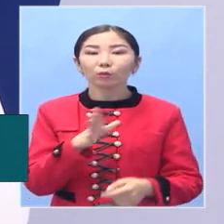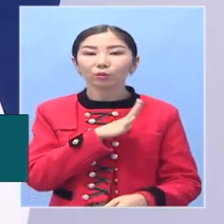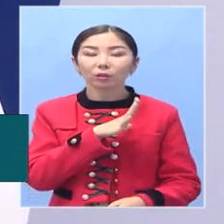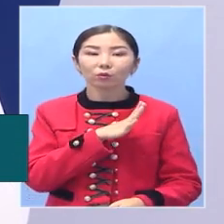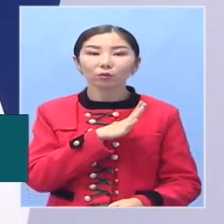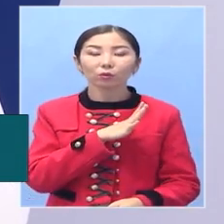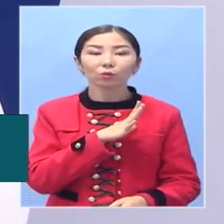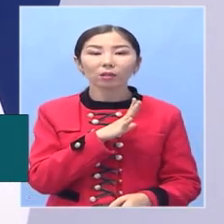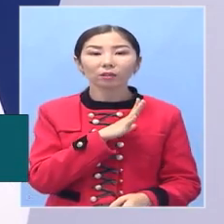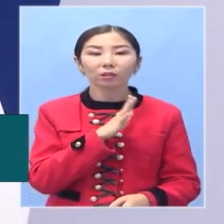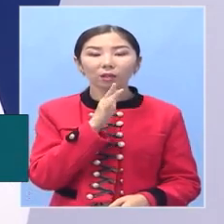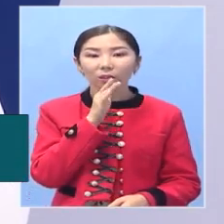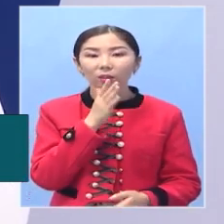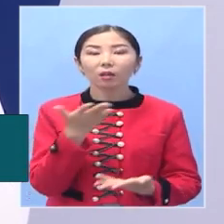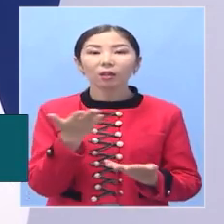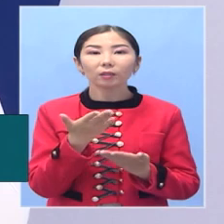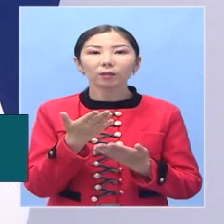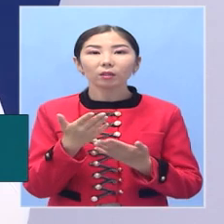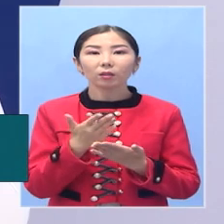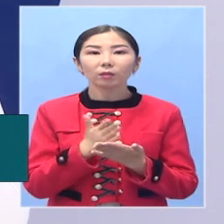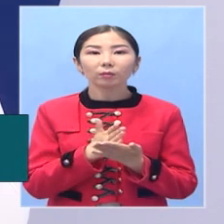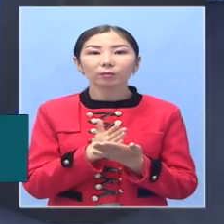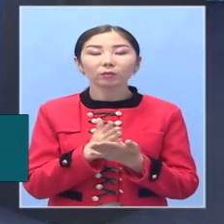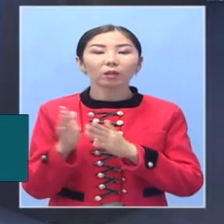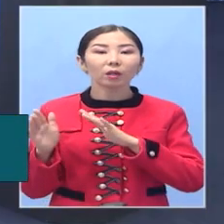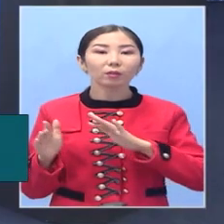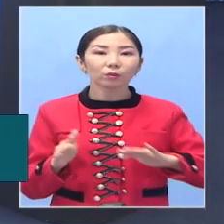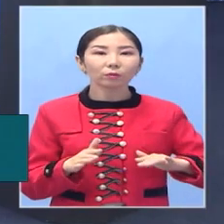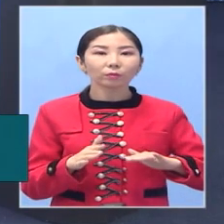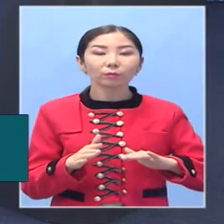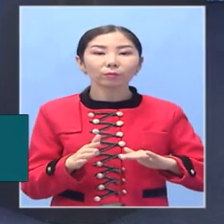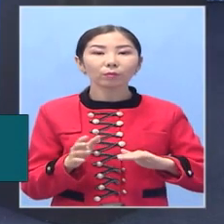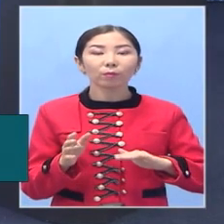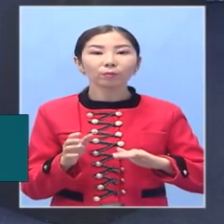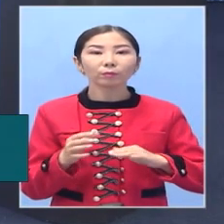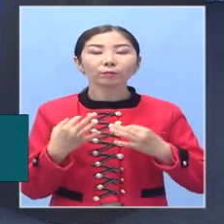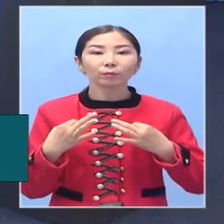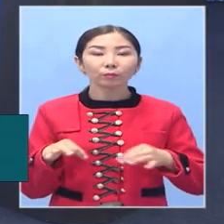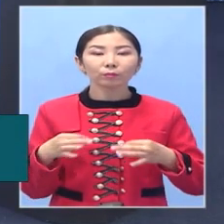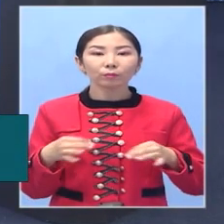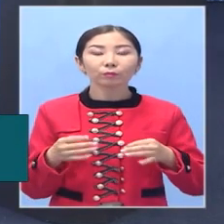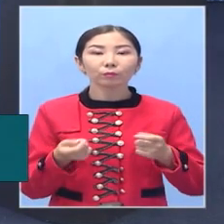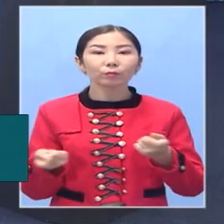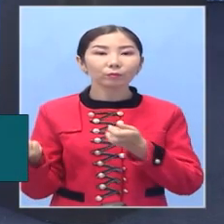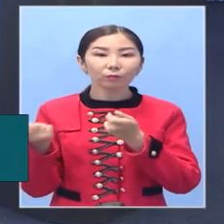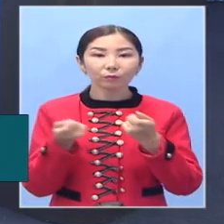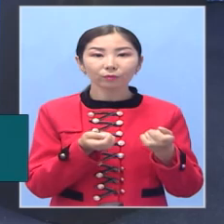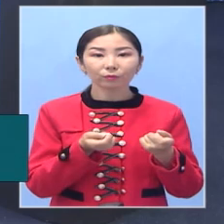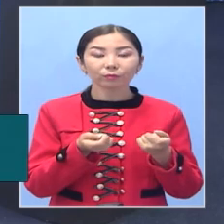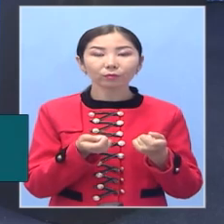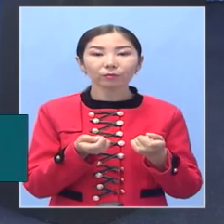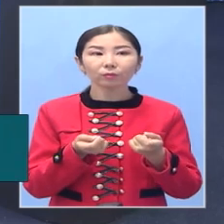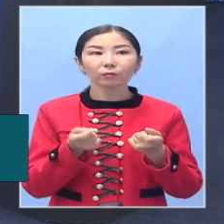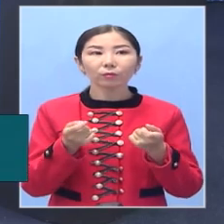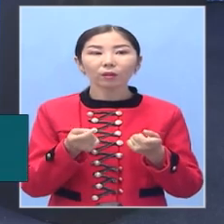Сондай жағдайда оны қайтып бордюрларға қардың көп түскен кезінде шығып кетіп жататын көліктер де болады бордюрларға. Сондай жерде